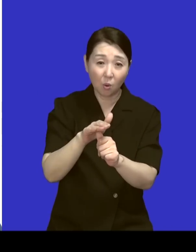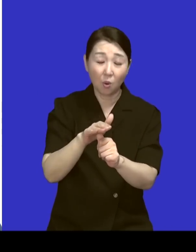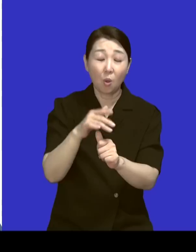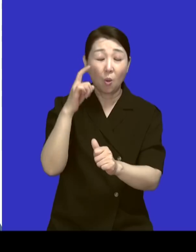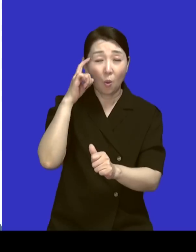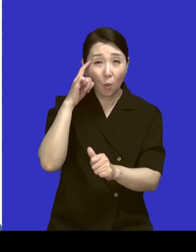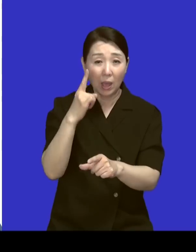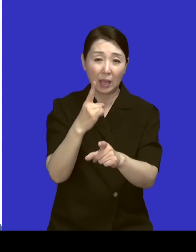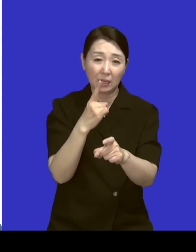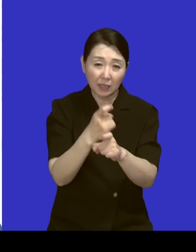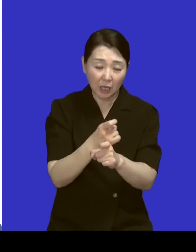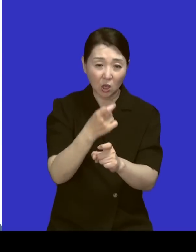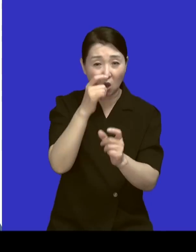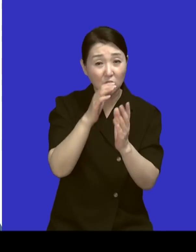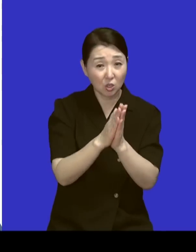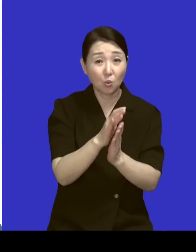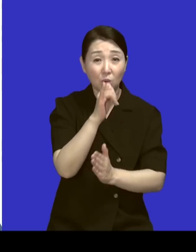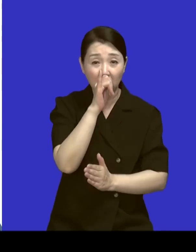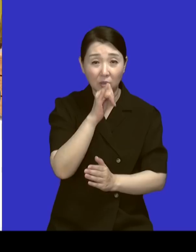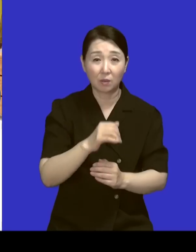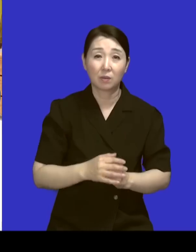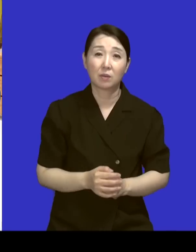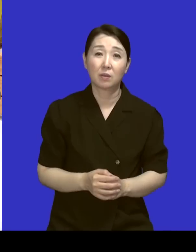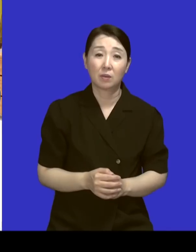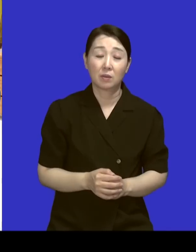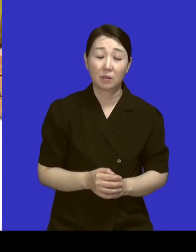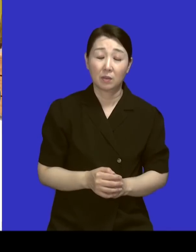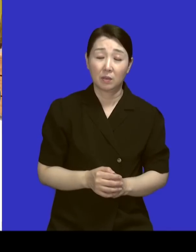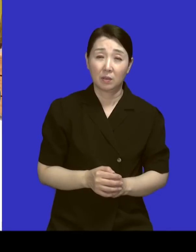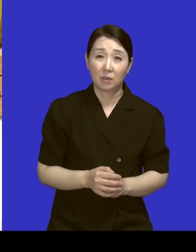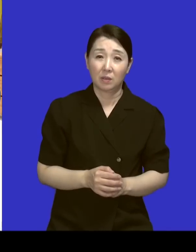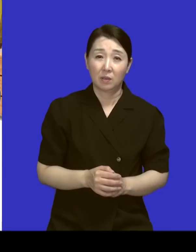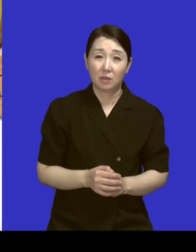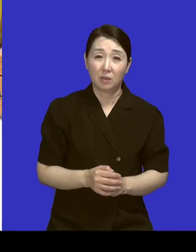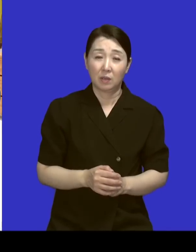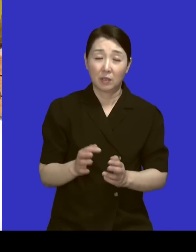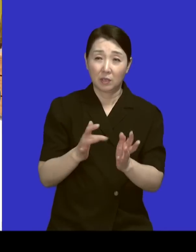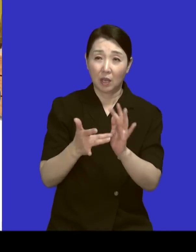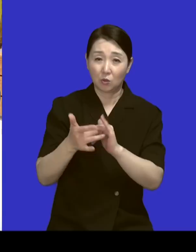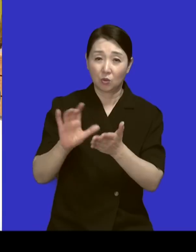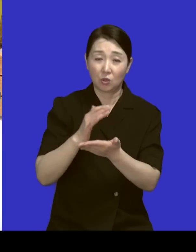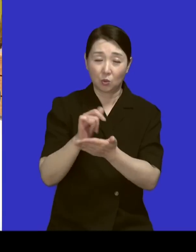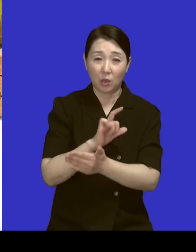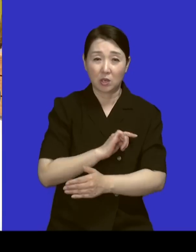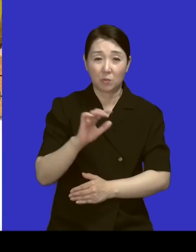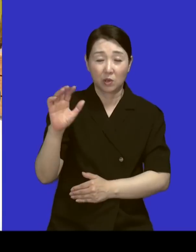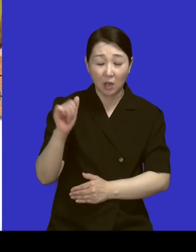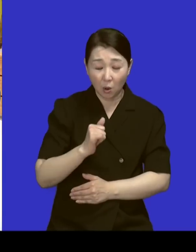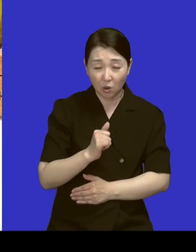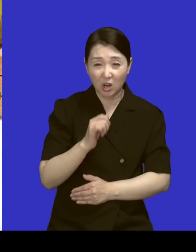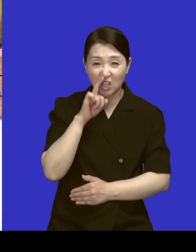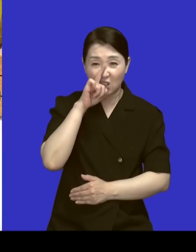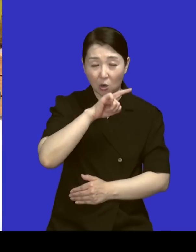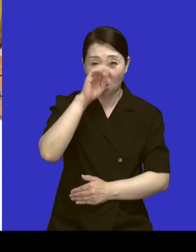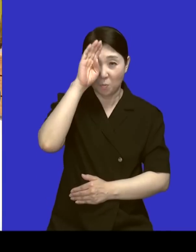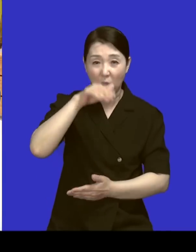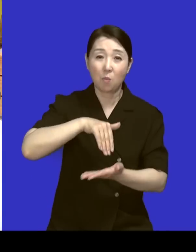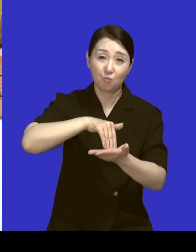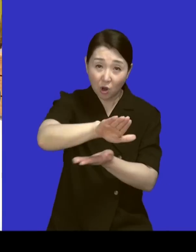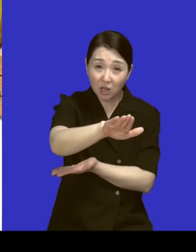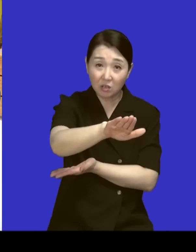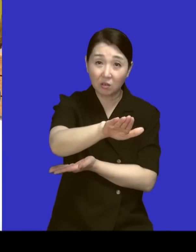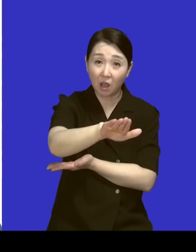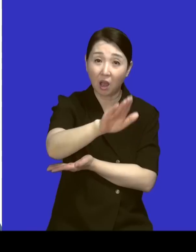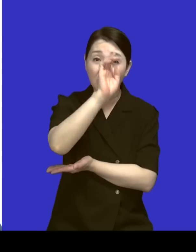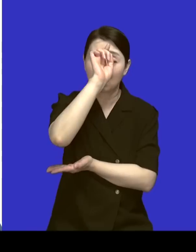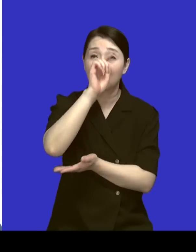혹은 죽기 네네. 기도라고 하잖아요. 네네. 나사렛 그리스도 이름을 명하노니 더러운 조현병은 물러가라. 더러운 우울증은 물러갈지어다.